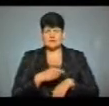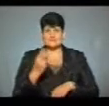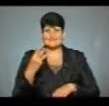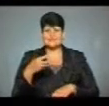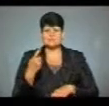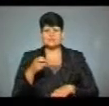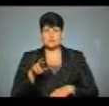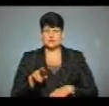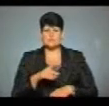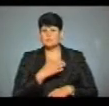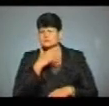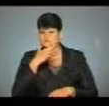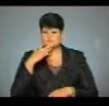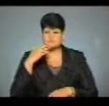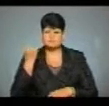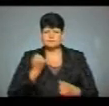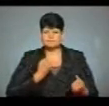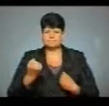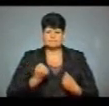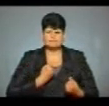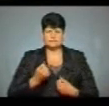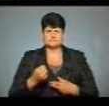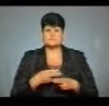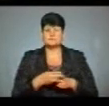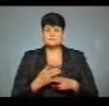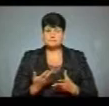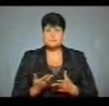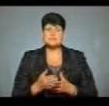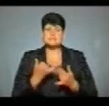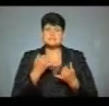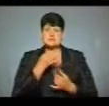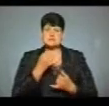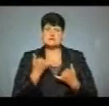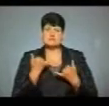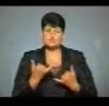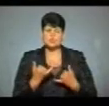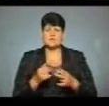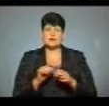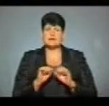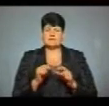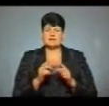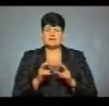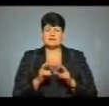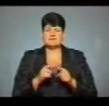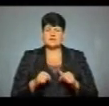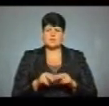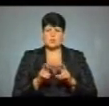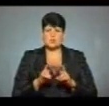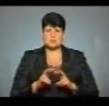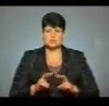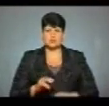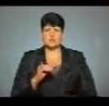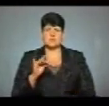липня. На його тілі були множинні колото-різані рани. Повідомив сьогодні керівник відділу розслідування особливо тяжких злочинів